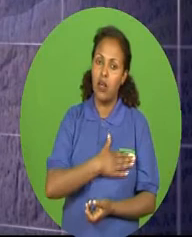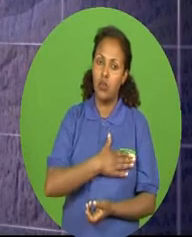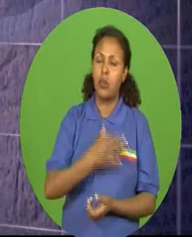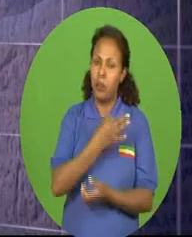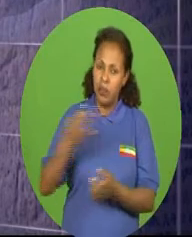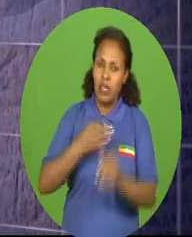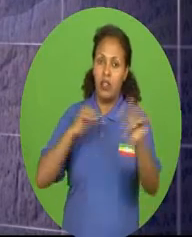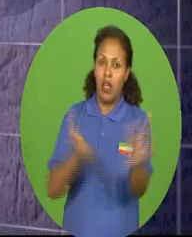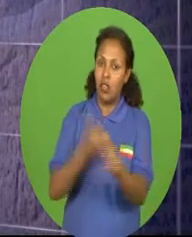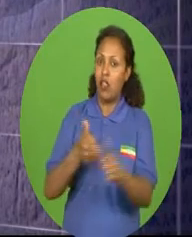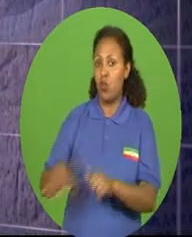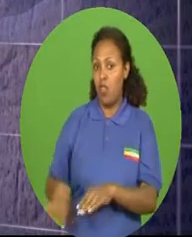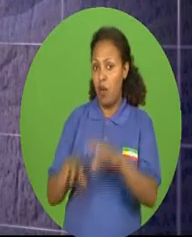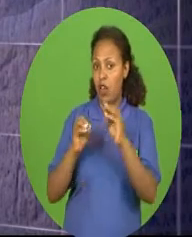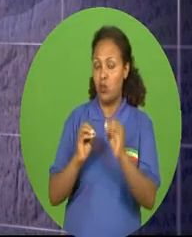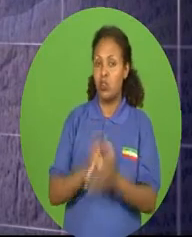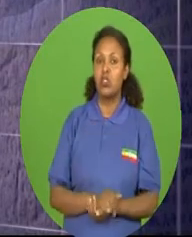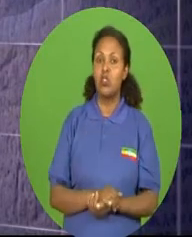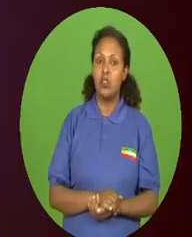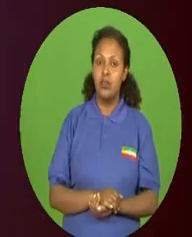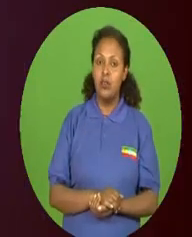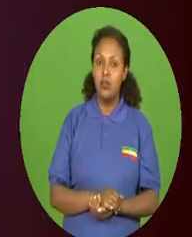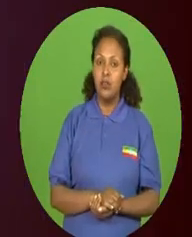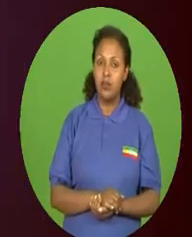እባካችሁ በጥሞና ተከታተሉኝ ተማሪዎች።